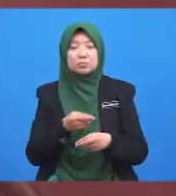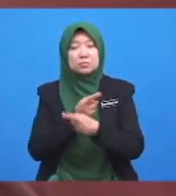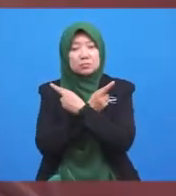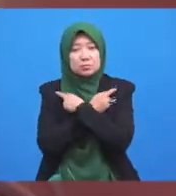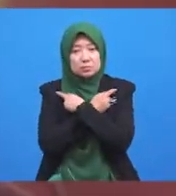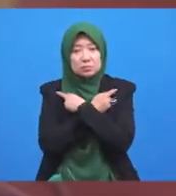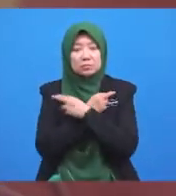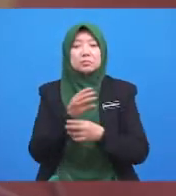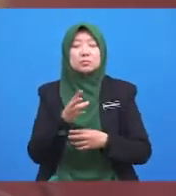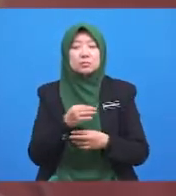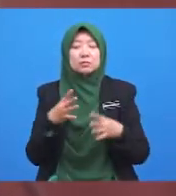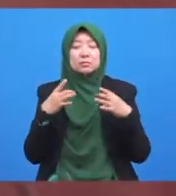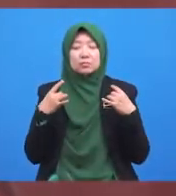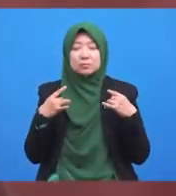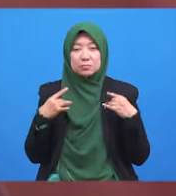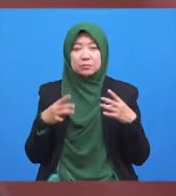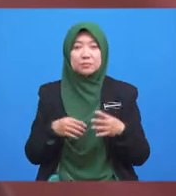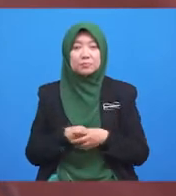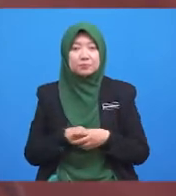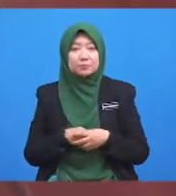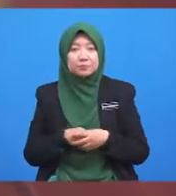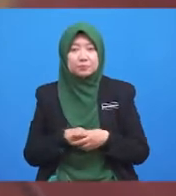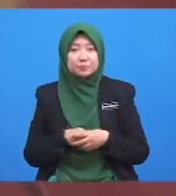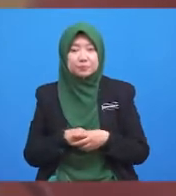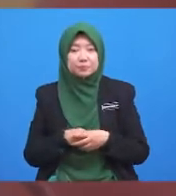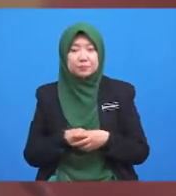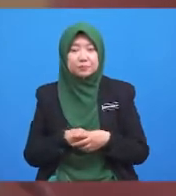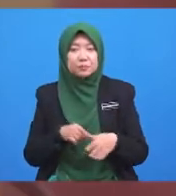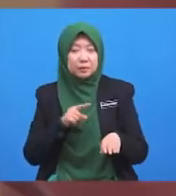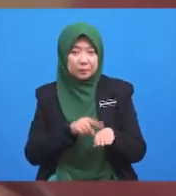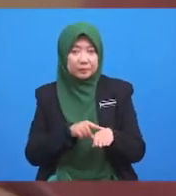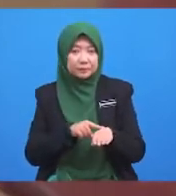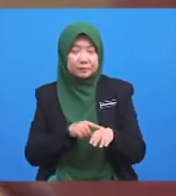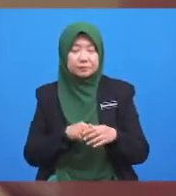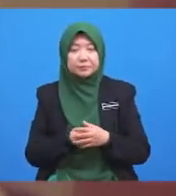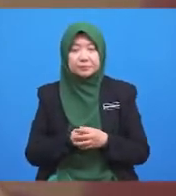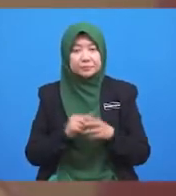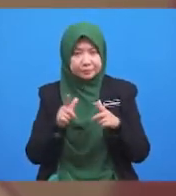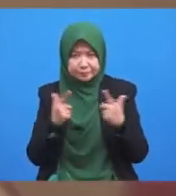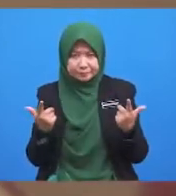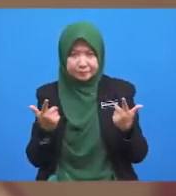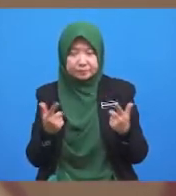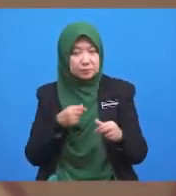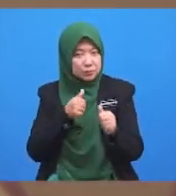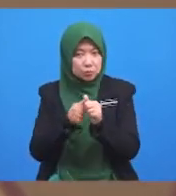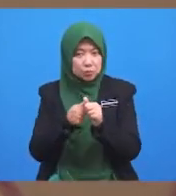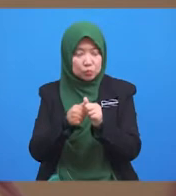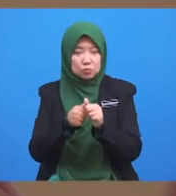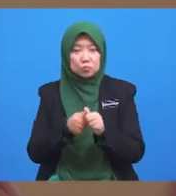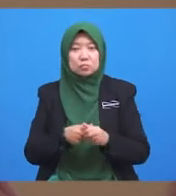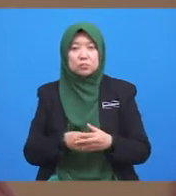contraction dan relaxation. Masa cengkaman dan relax contraction dan relaxation berlainan ini mengikut